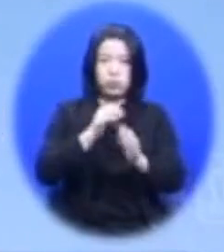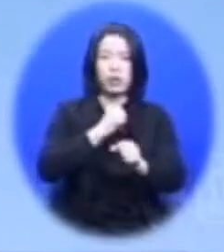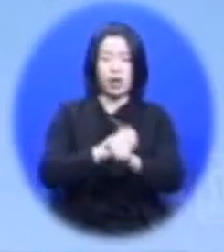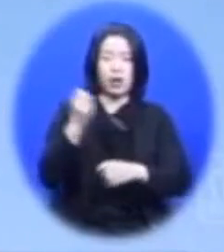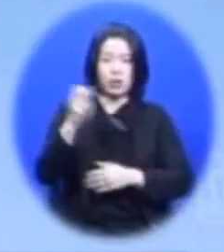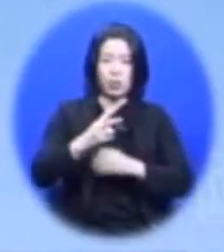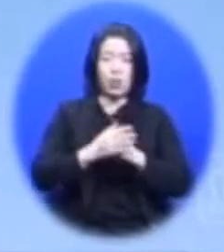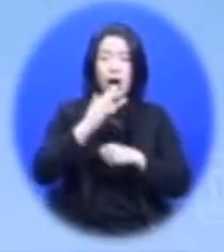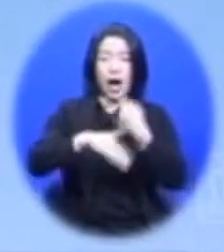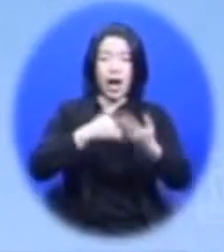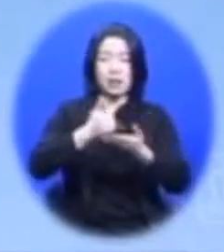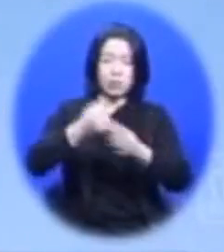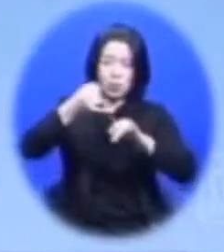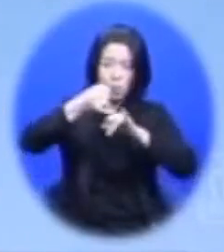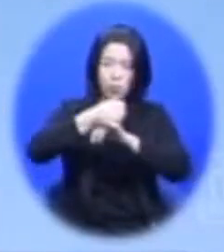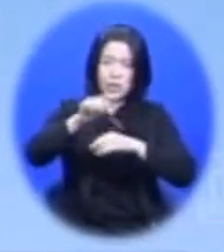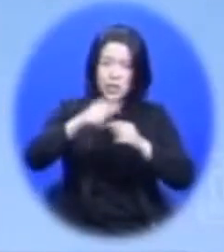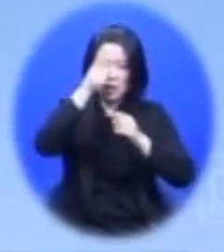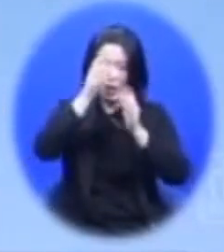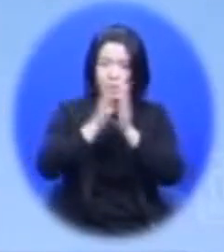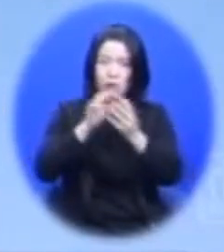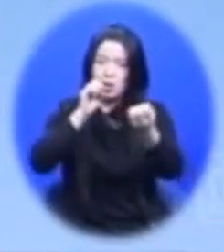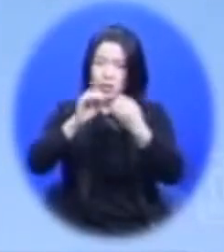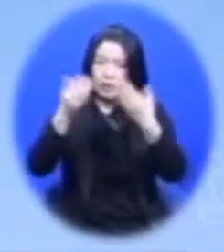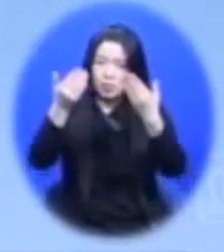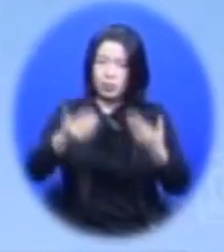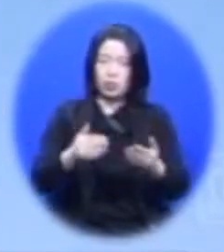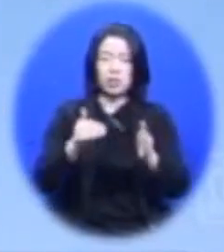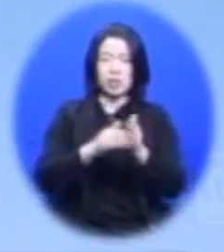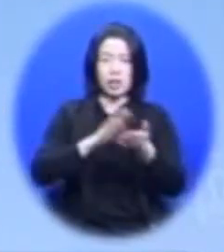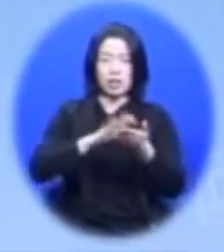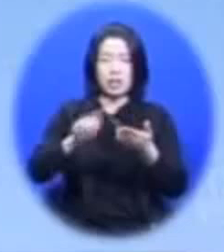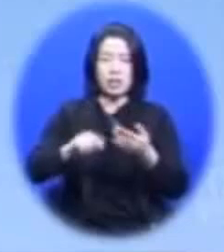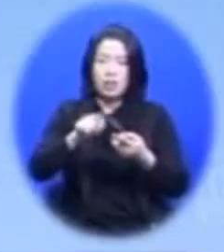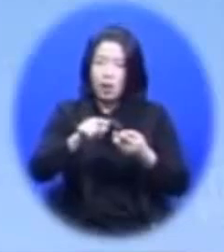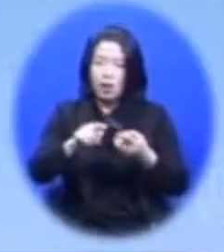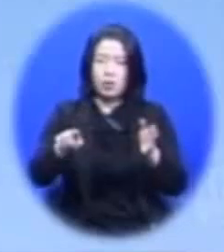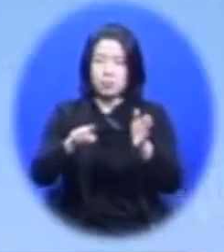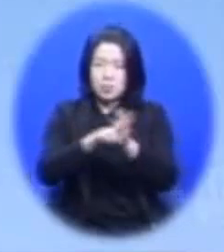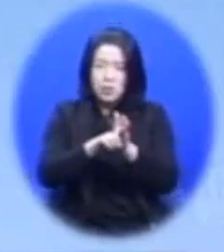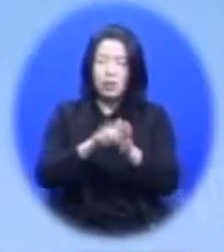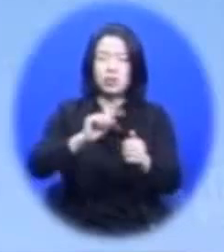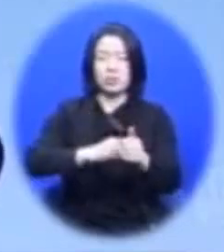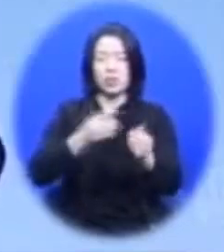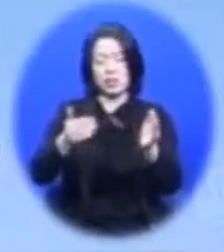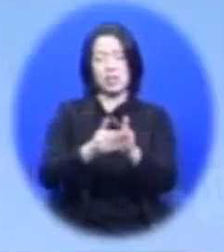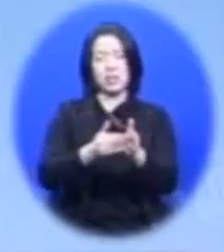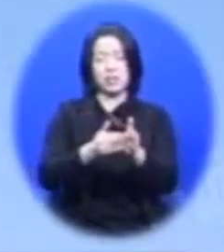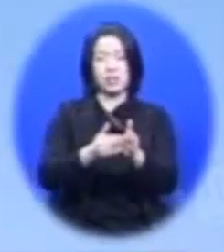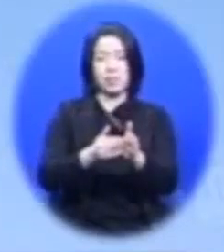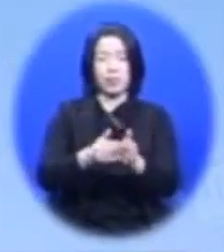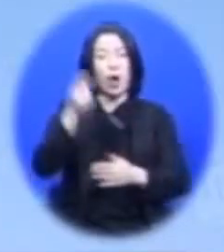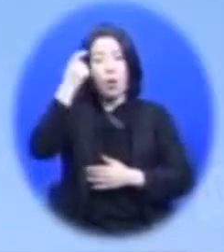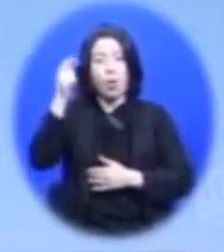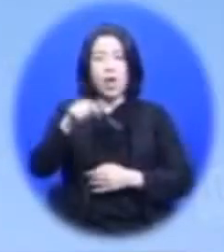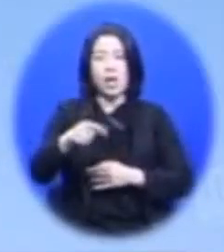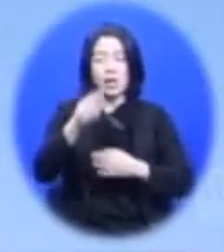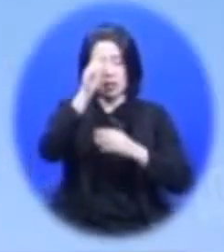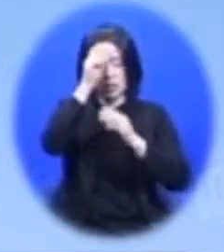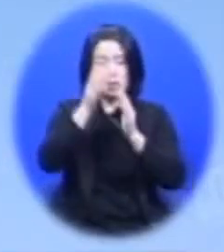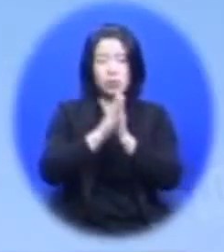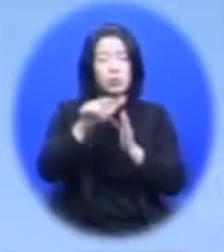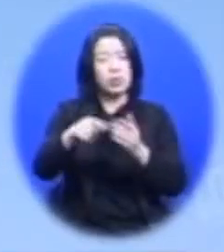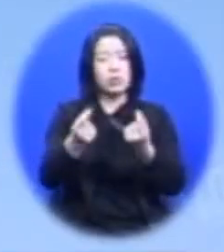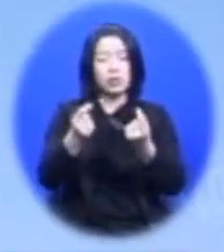하나님이 반드시 이 기도에 응답하신다 믿어지면 끝났잖아요. 왜 기도를 그렇게 못하십니까?